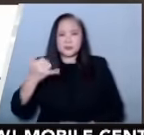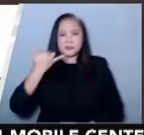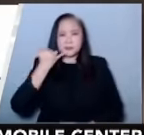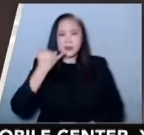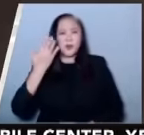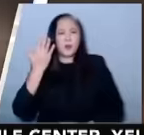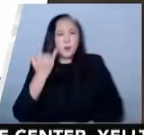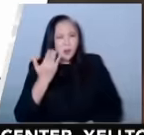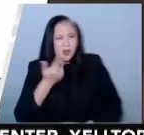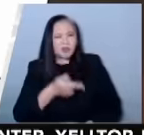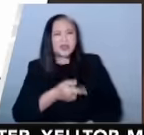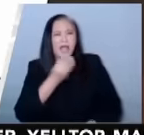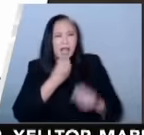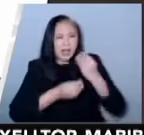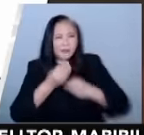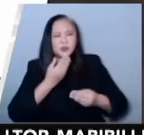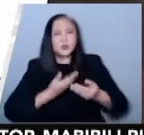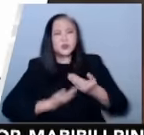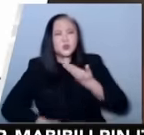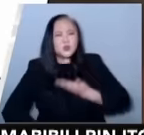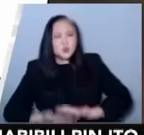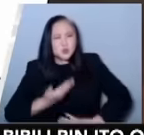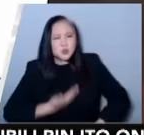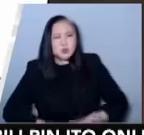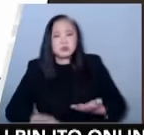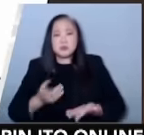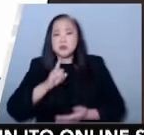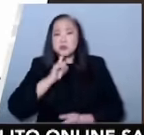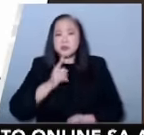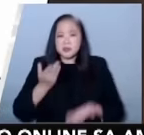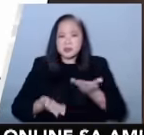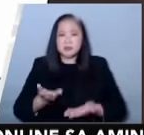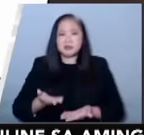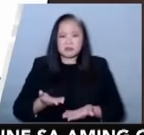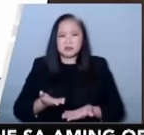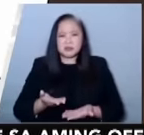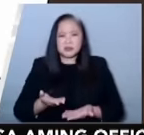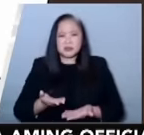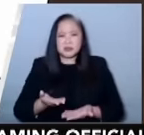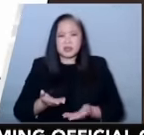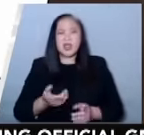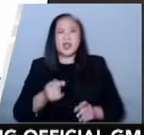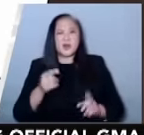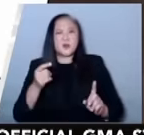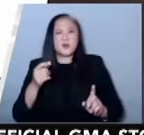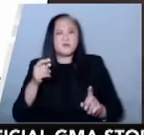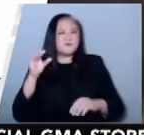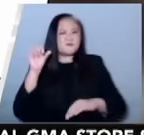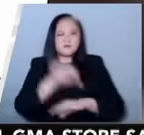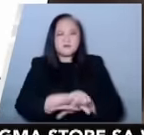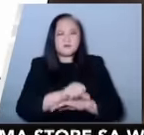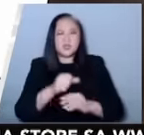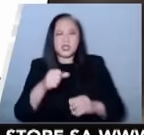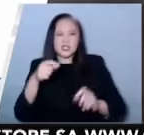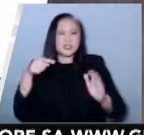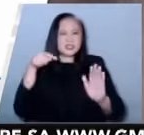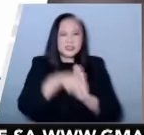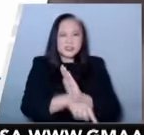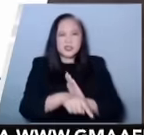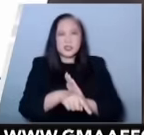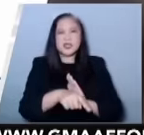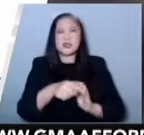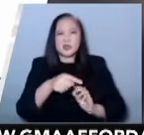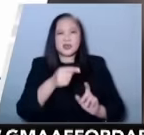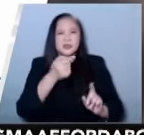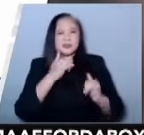ibang pagkain. It is also true that papatayin nila yung kasama nila for them to eat. You